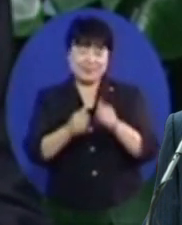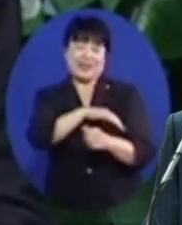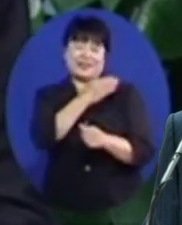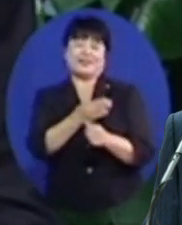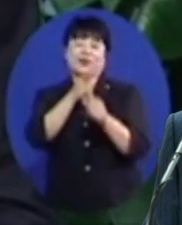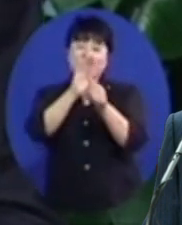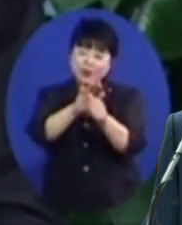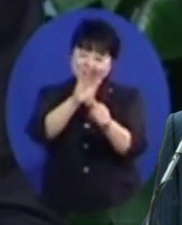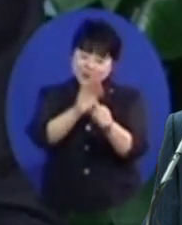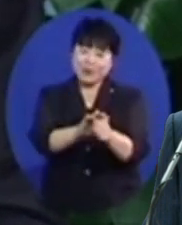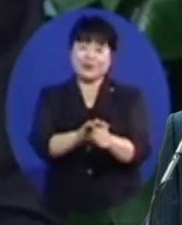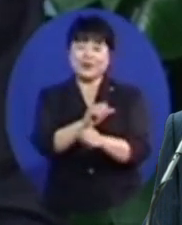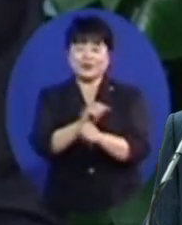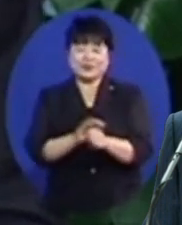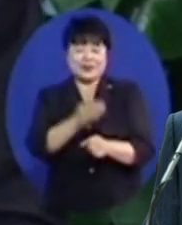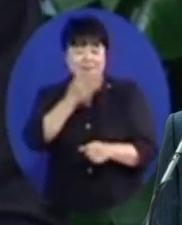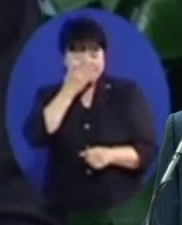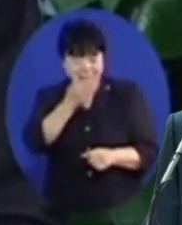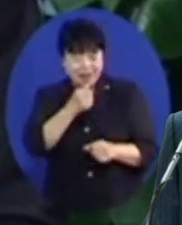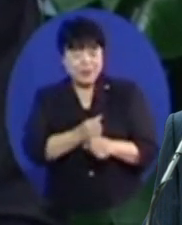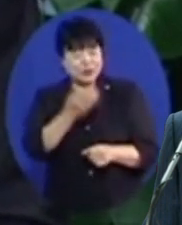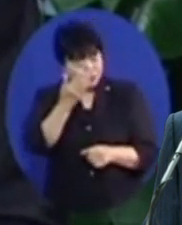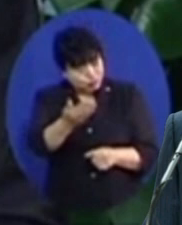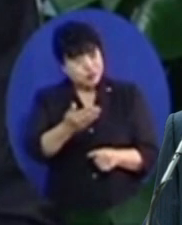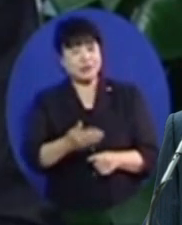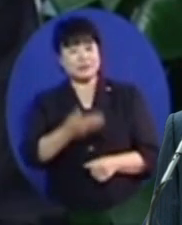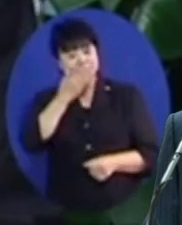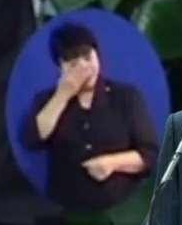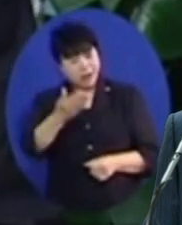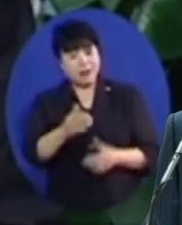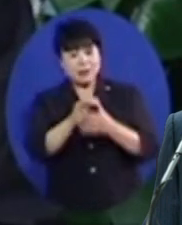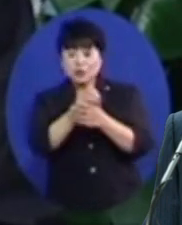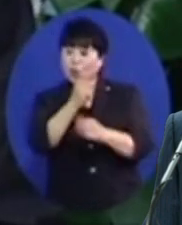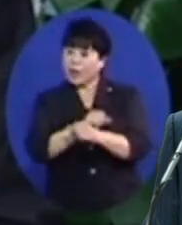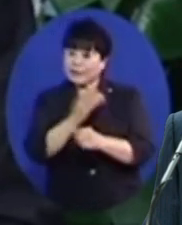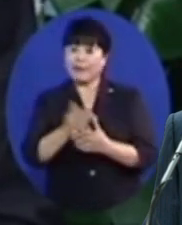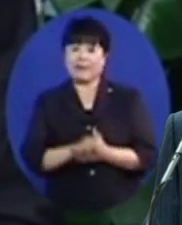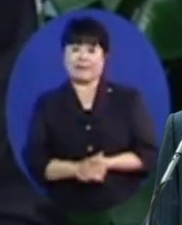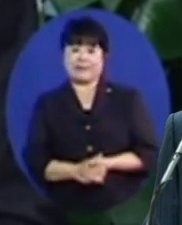능력으로 용서와 사랑을 하도록 만들어 주시는 것입니다. 기도해야 돼요.